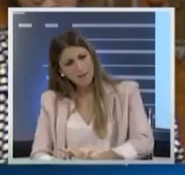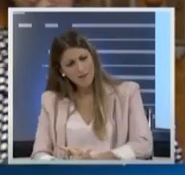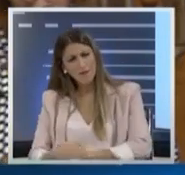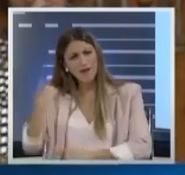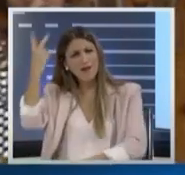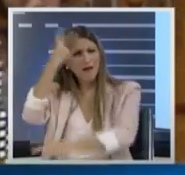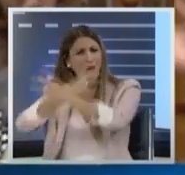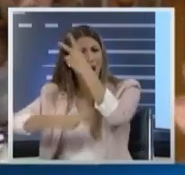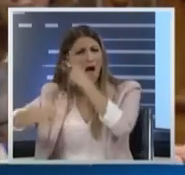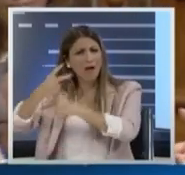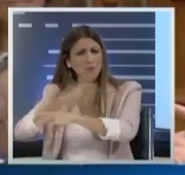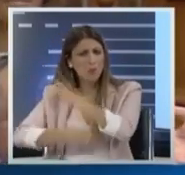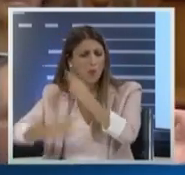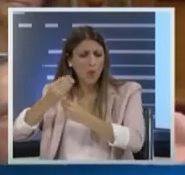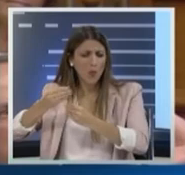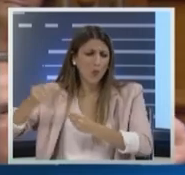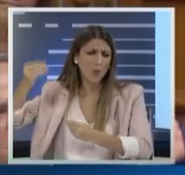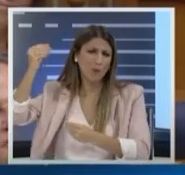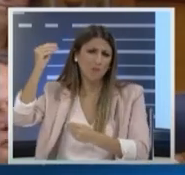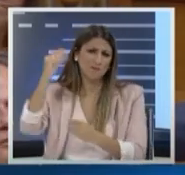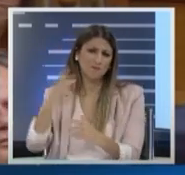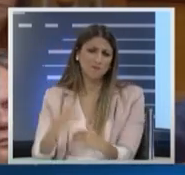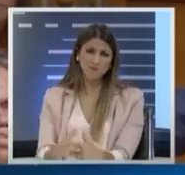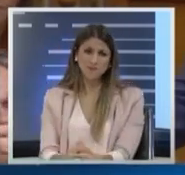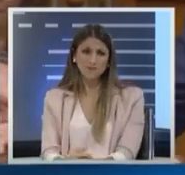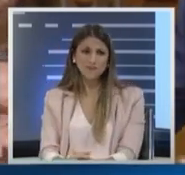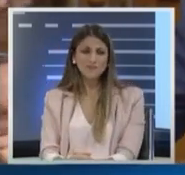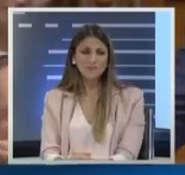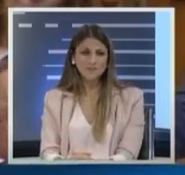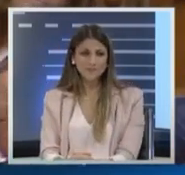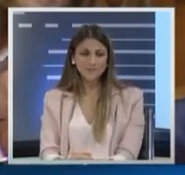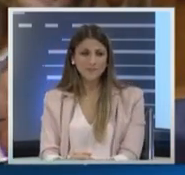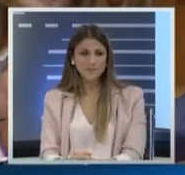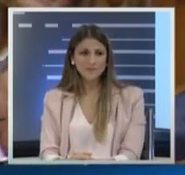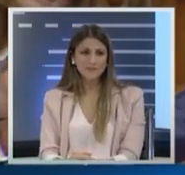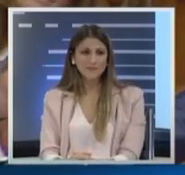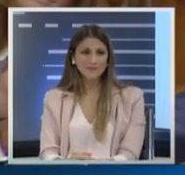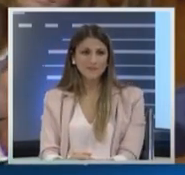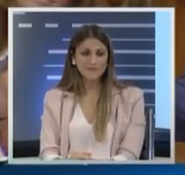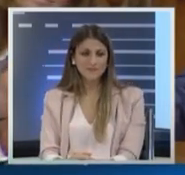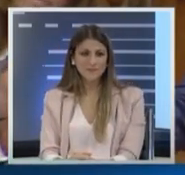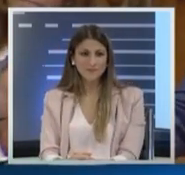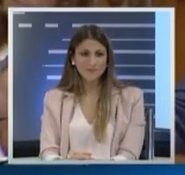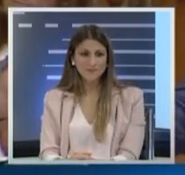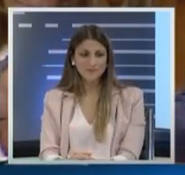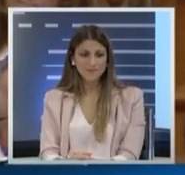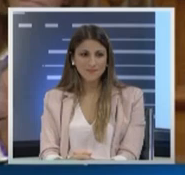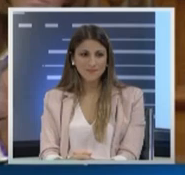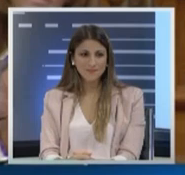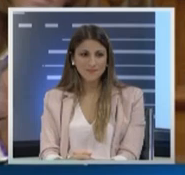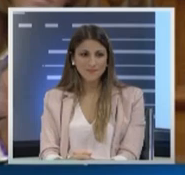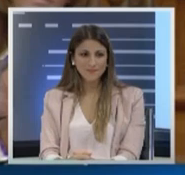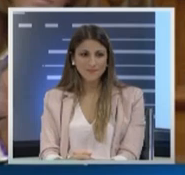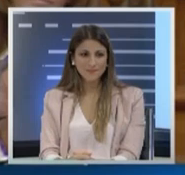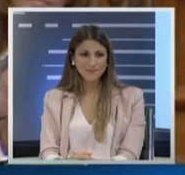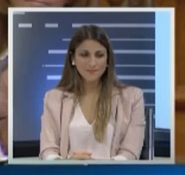λέει πράγματα τα οποία εγώ δεν ανέφερα. Δεν ανέφερα εγώ αν έγινε ή όχι φορολογικός έλεγχος και τι έκανε το ΚΕΦΟΜΕΠ. Εγώ ένα πράγμα